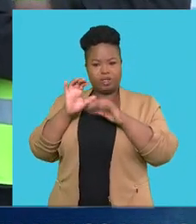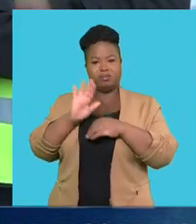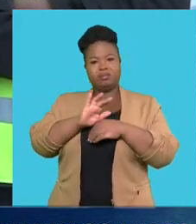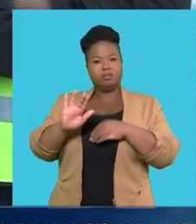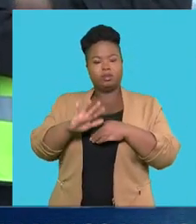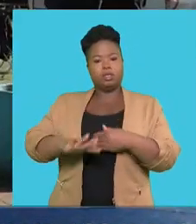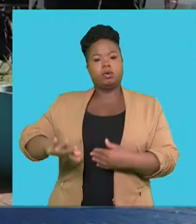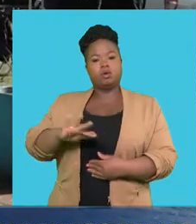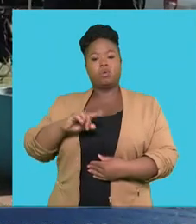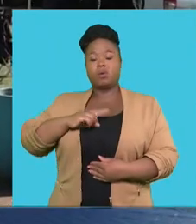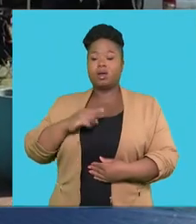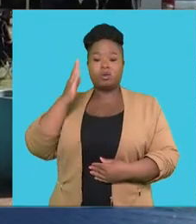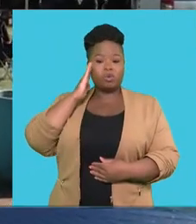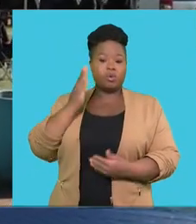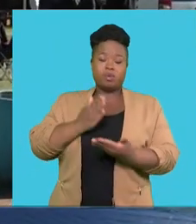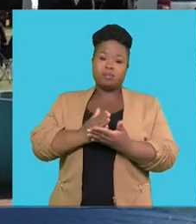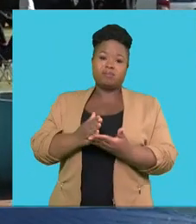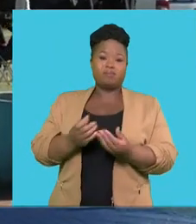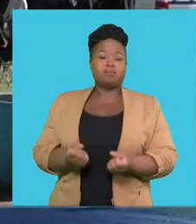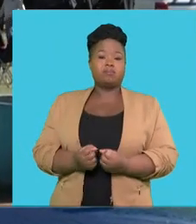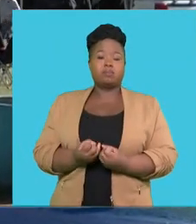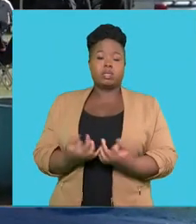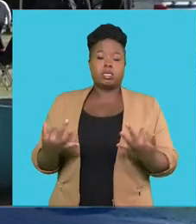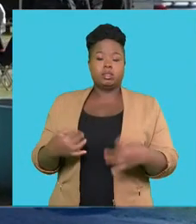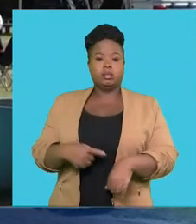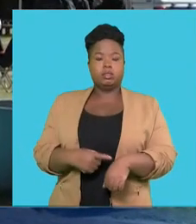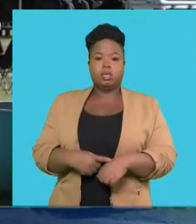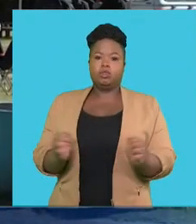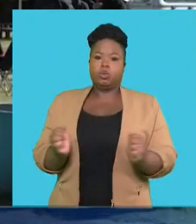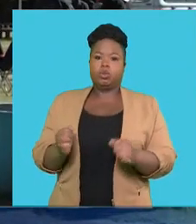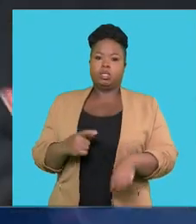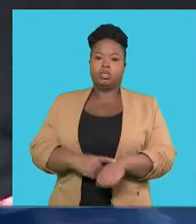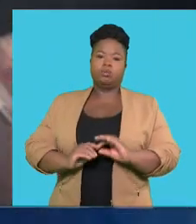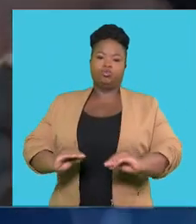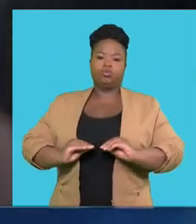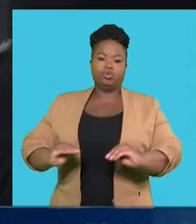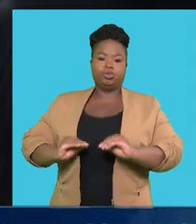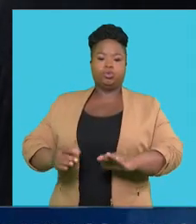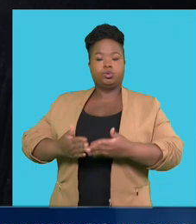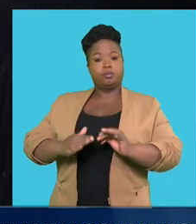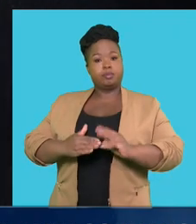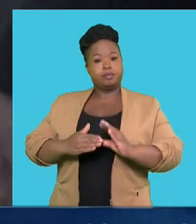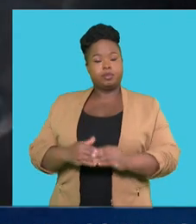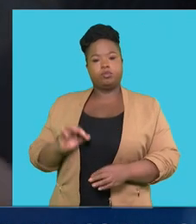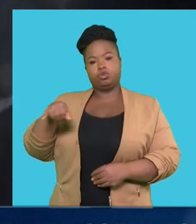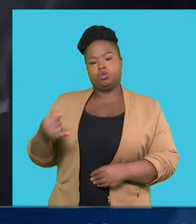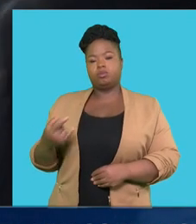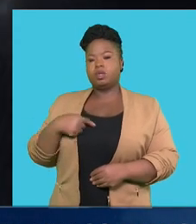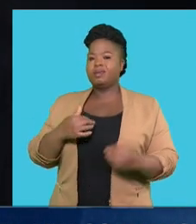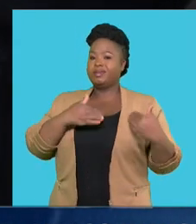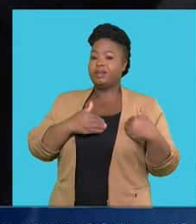ukukhawulelana nokwanda kweziganeko zomlilo ebusika ngokufundisa abahlali baseGoli ngokhuseleko